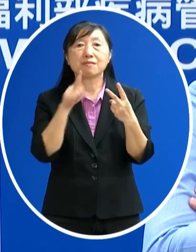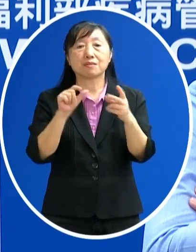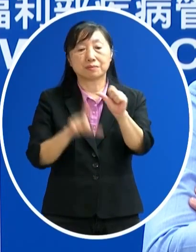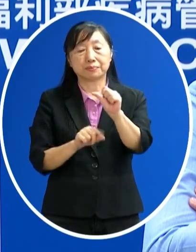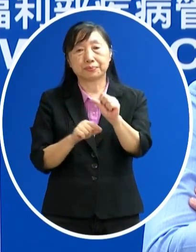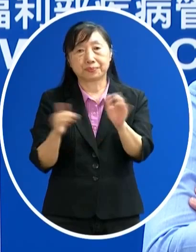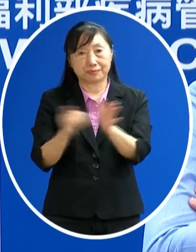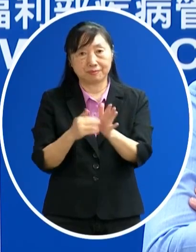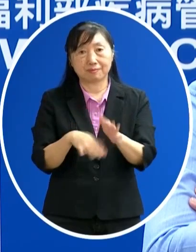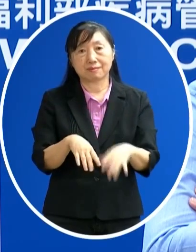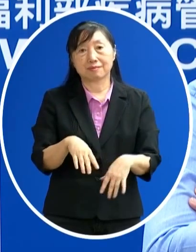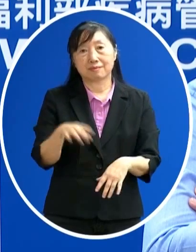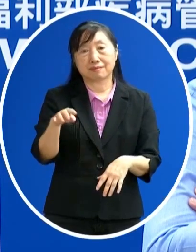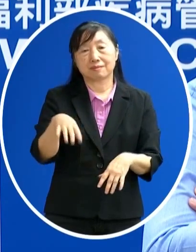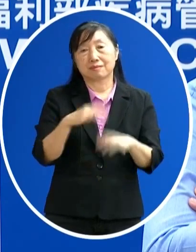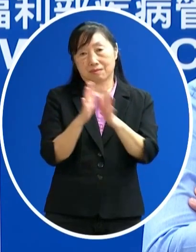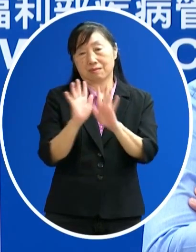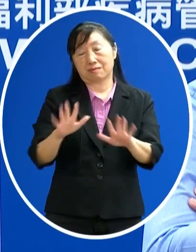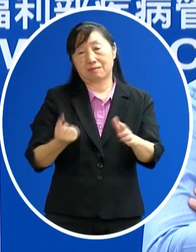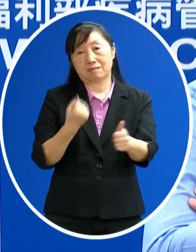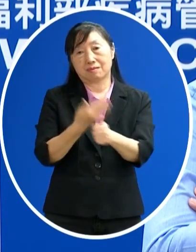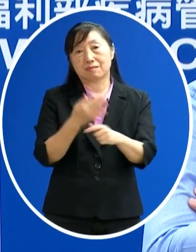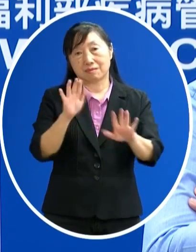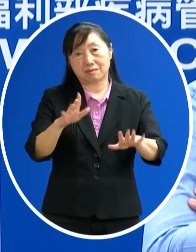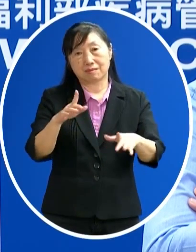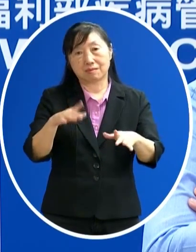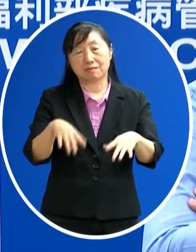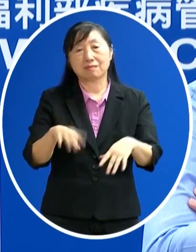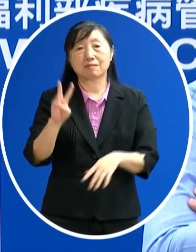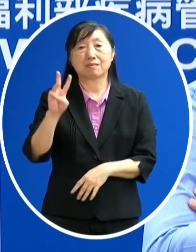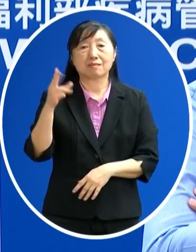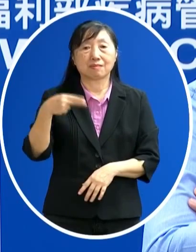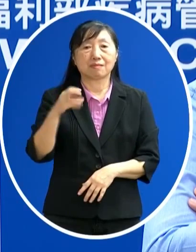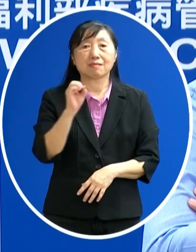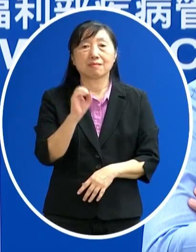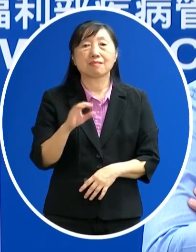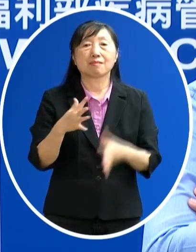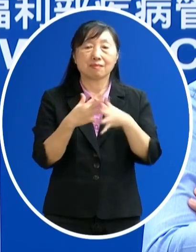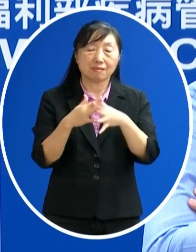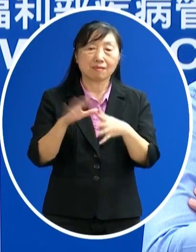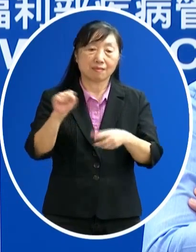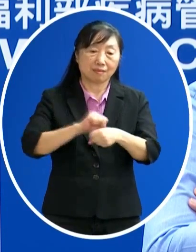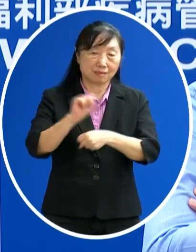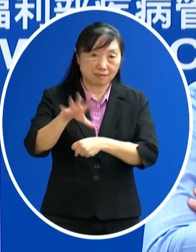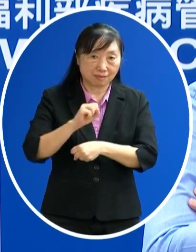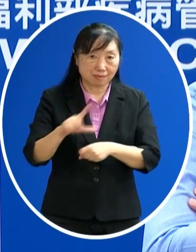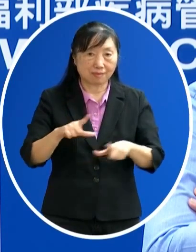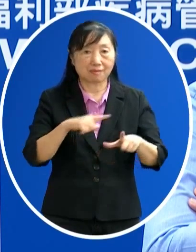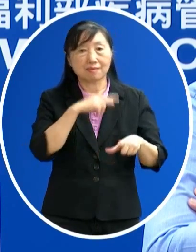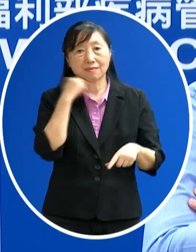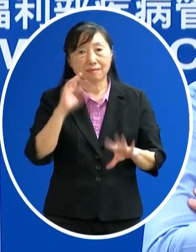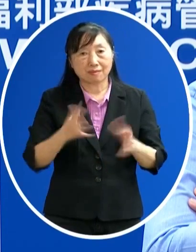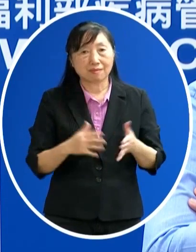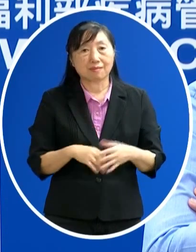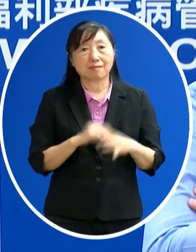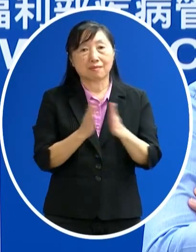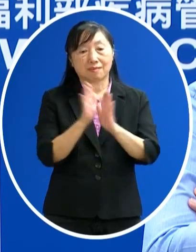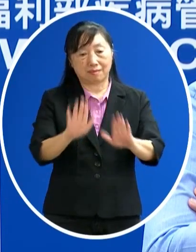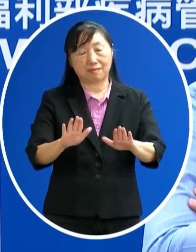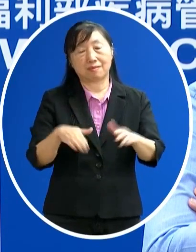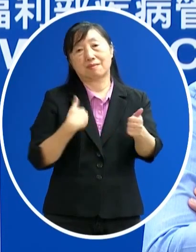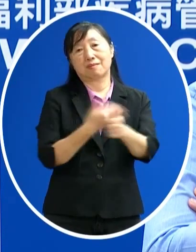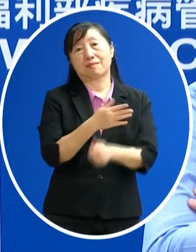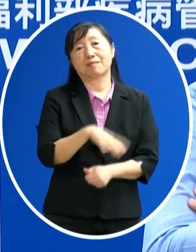相关的 EUA 当然都在今年，像 WHO 美国加拿大英国都在今年给